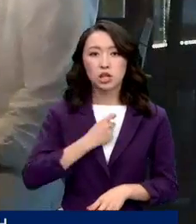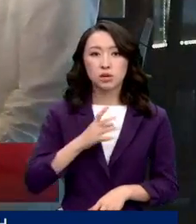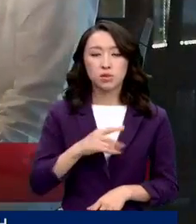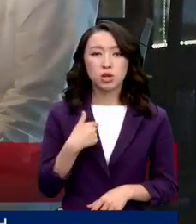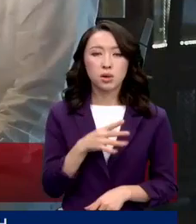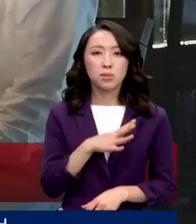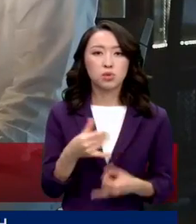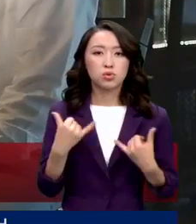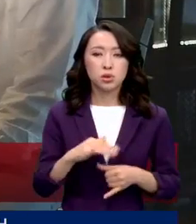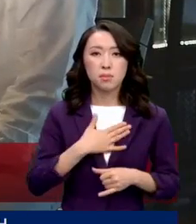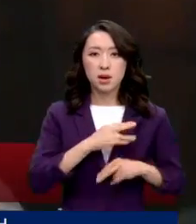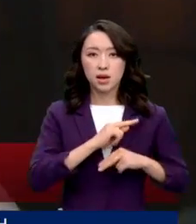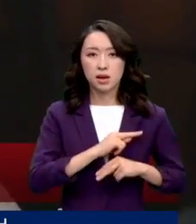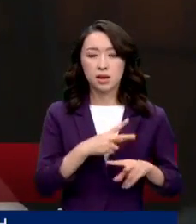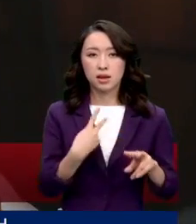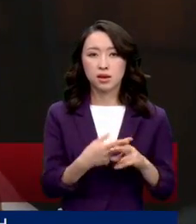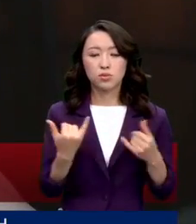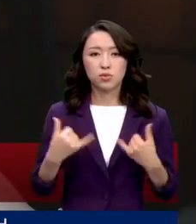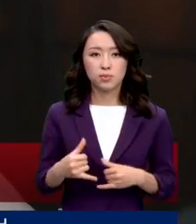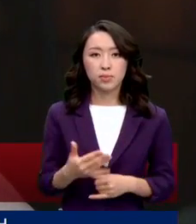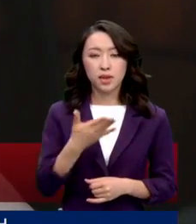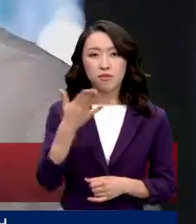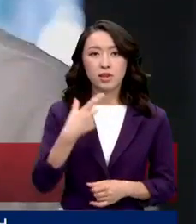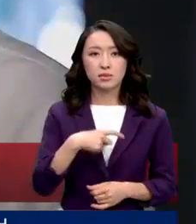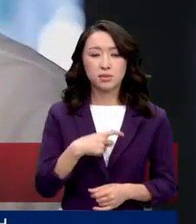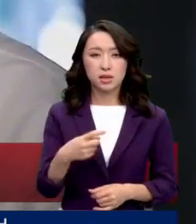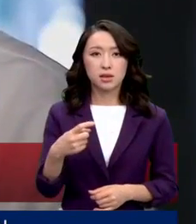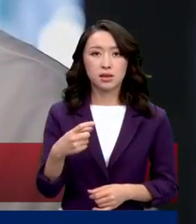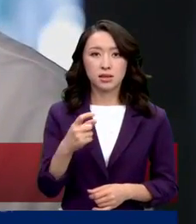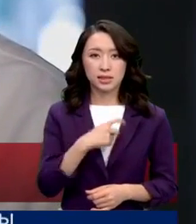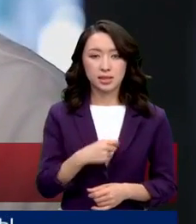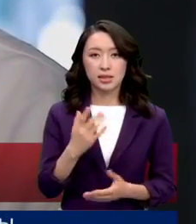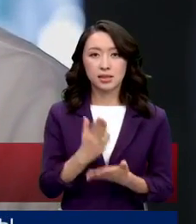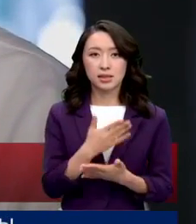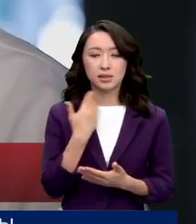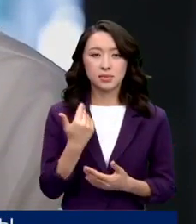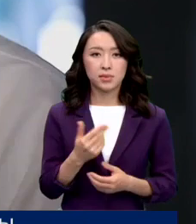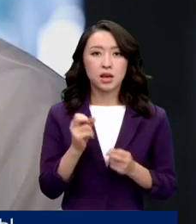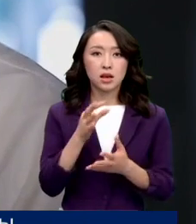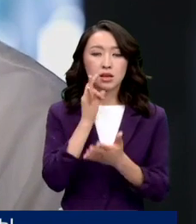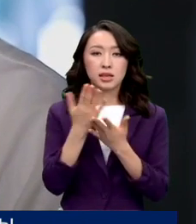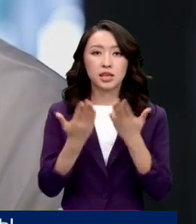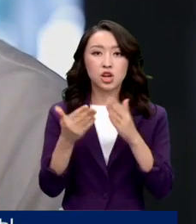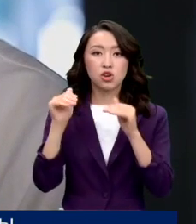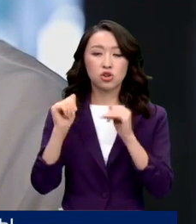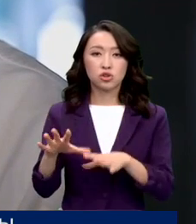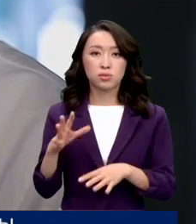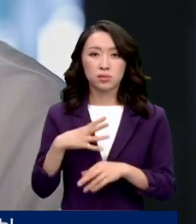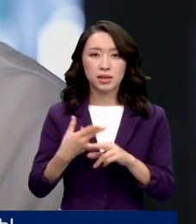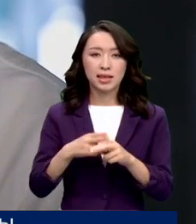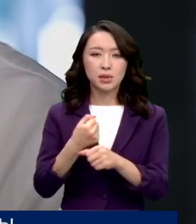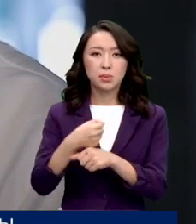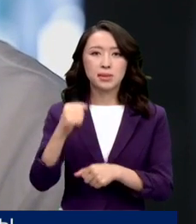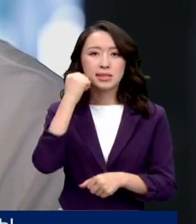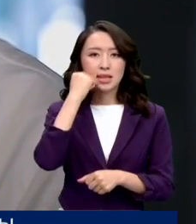удивлен. Мои коллеги были удивлены. Вас это задело? Ну, как сказать. Если такое решение приняли, то это победа